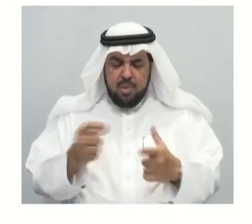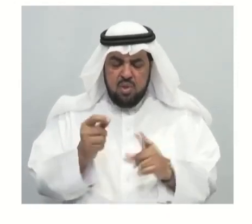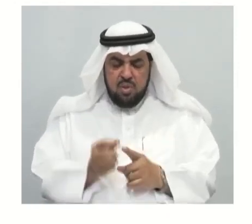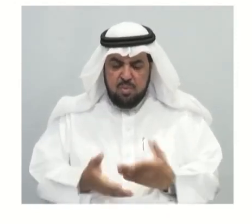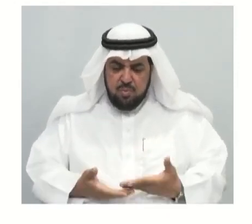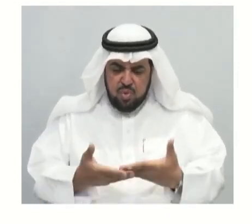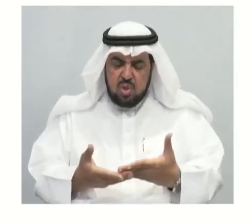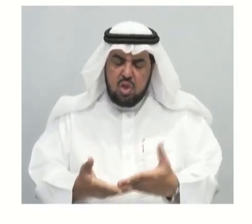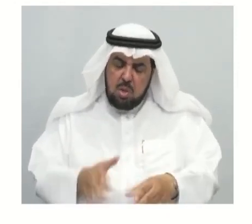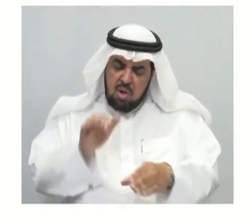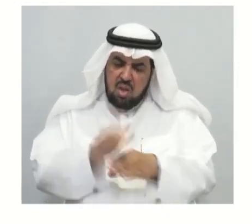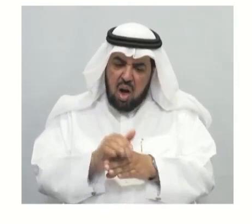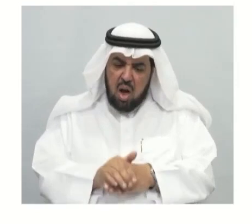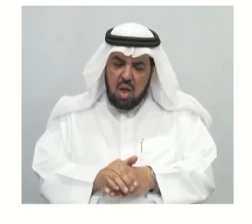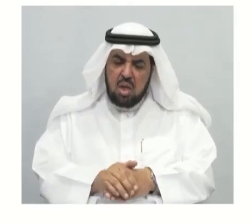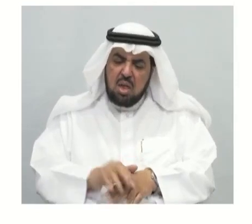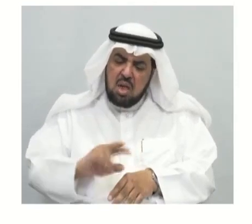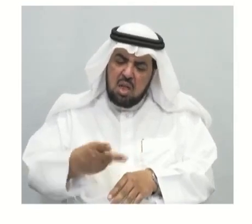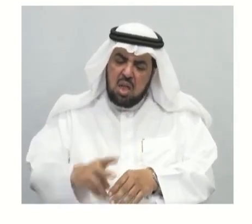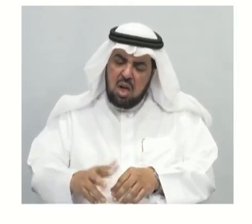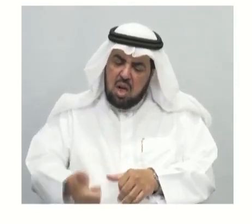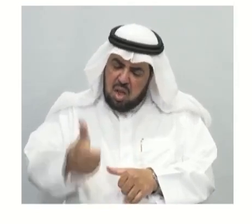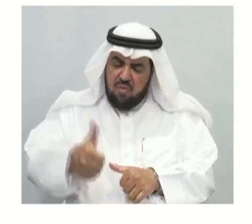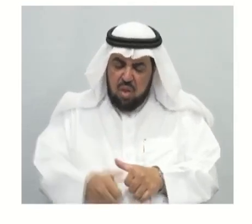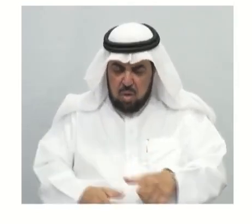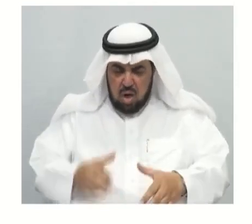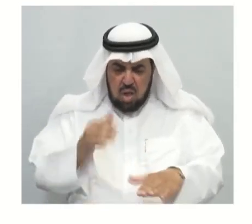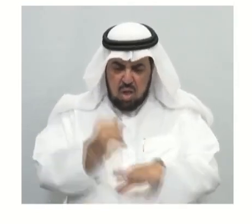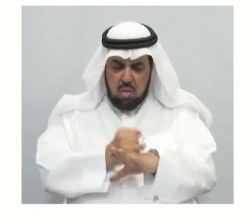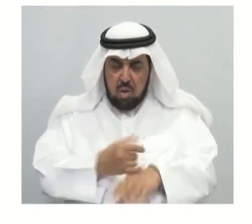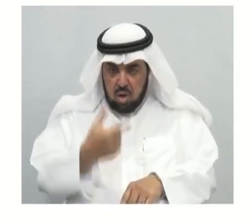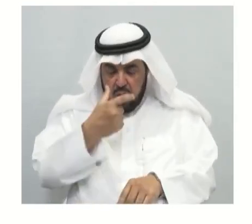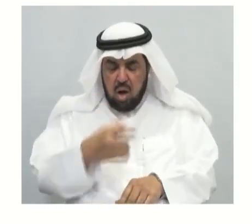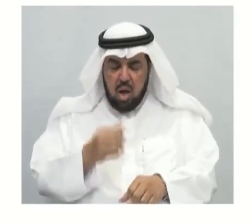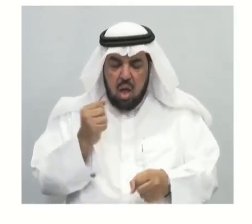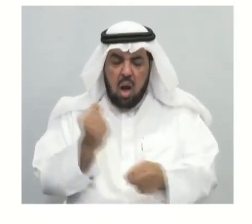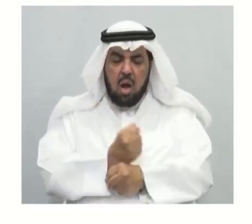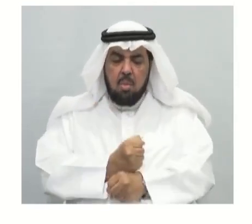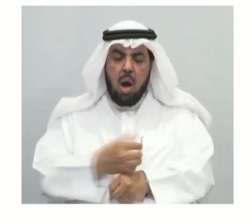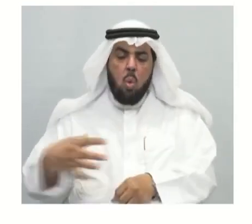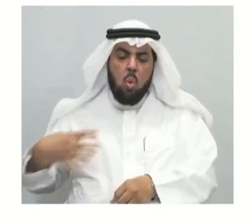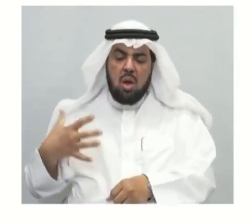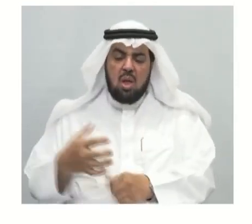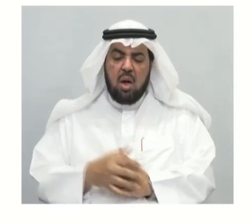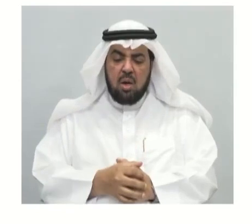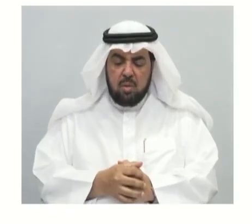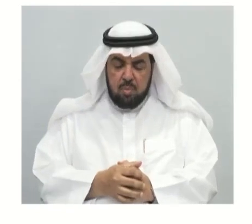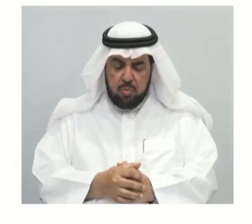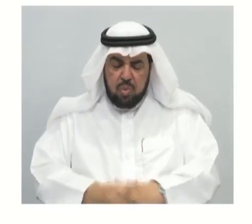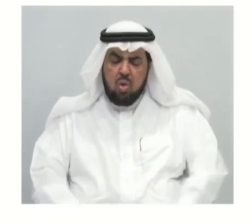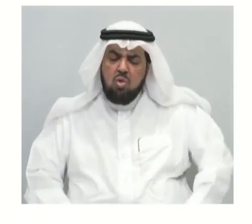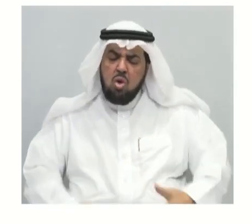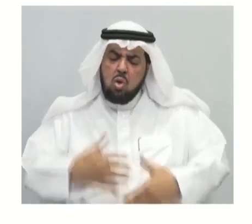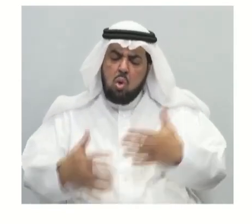الثاني تقديم اقتراحات للتحسين من خلال تطبيق نظريات الاعمال والاداره نعلم ان هنالك